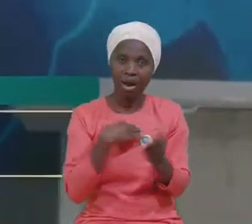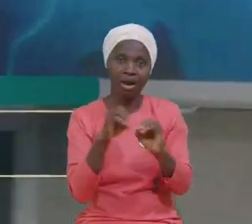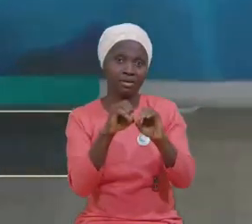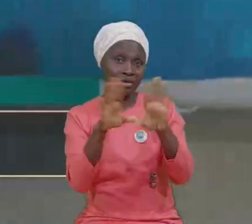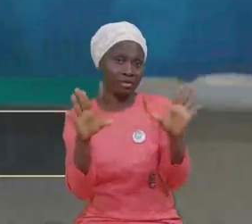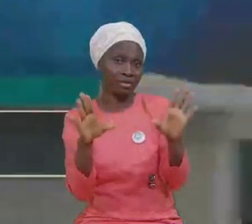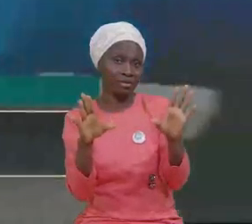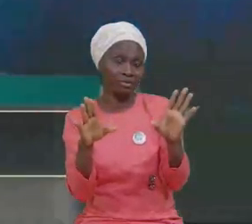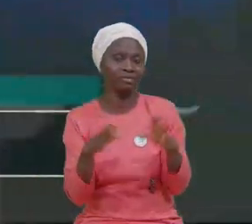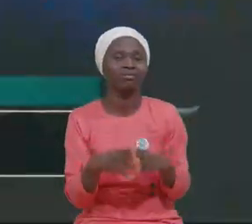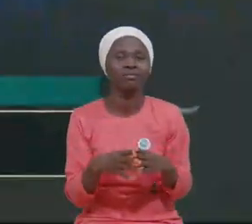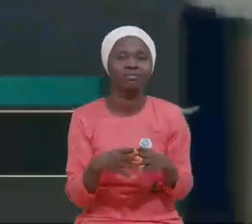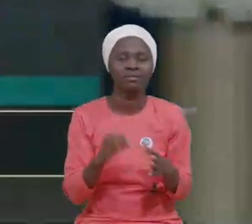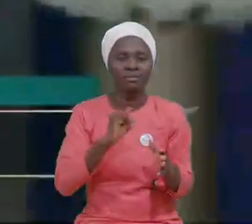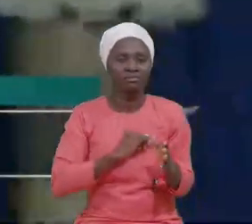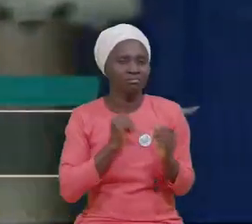lève-toi, sois éclairé, brille.